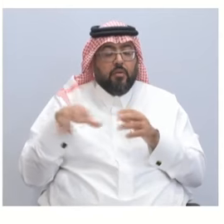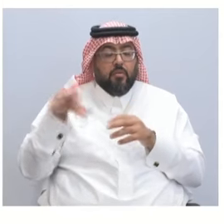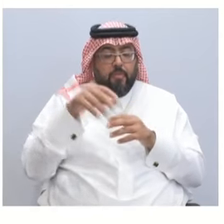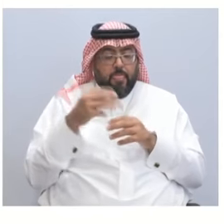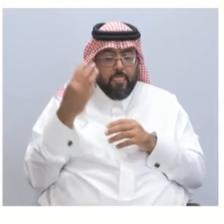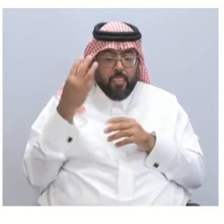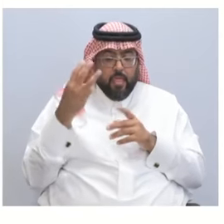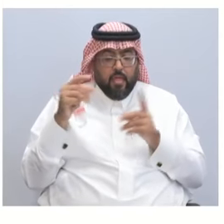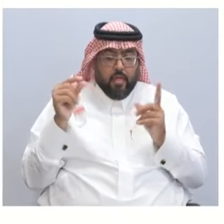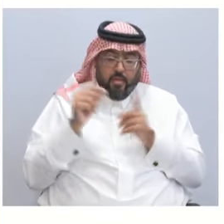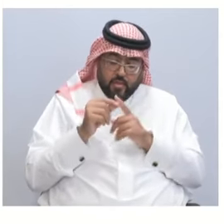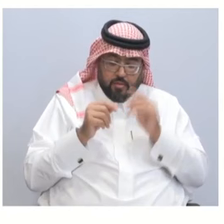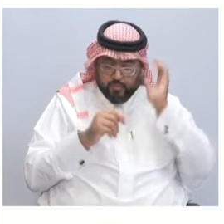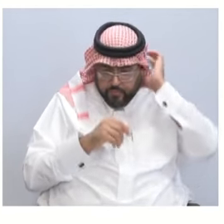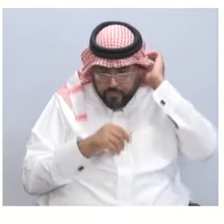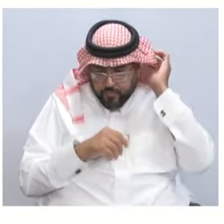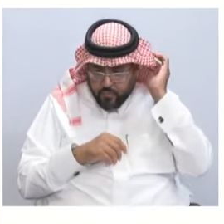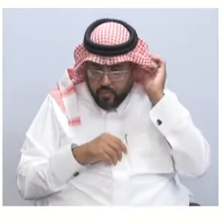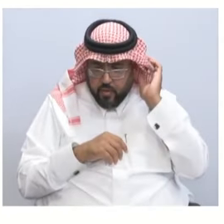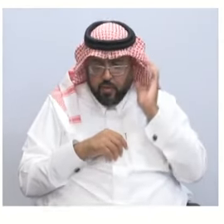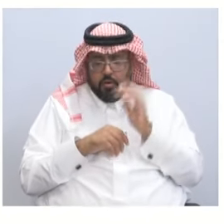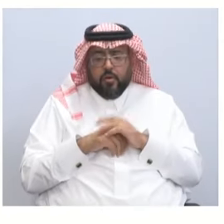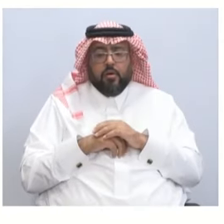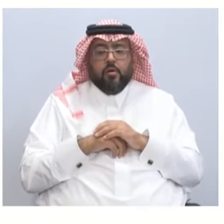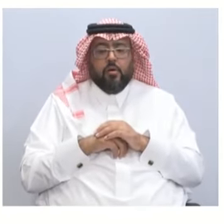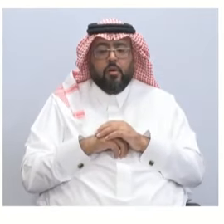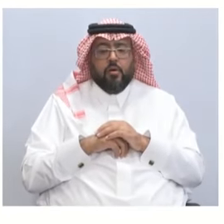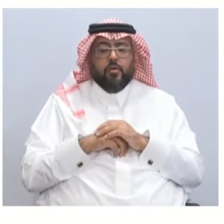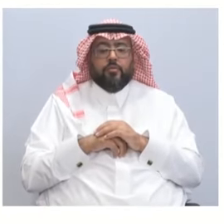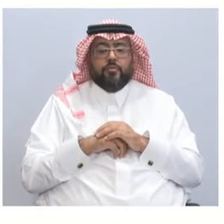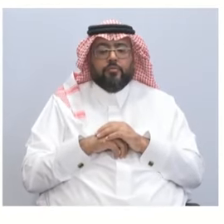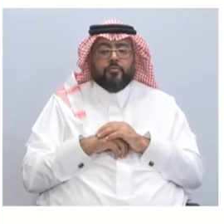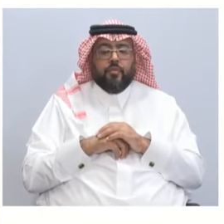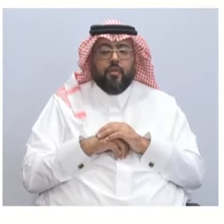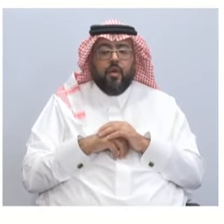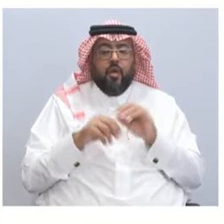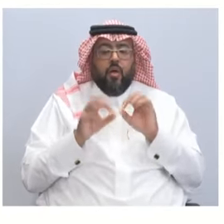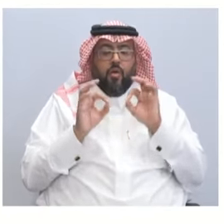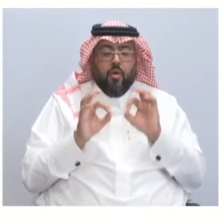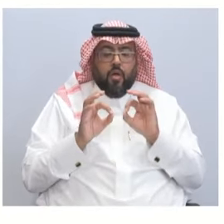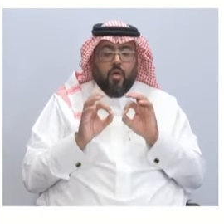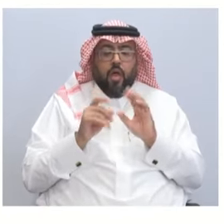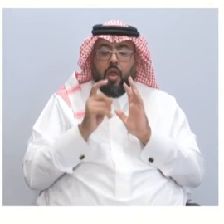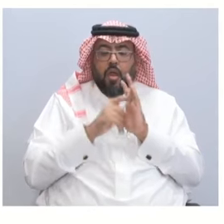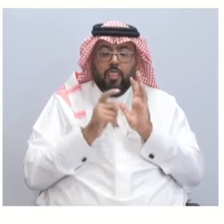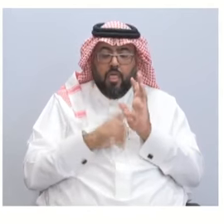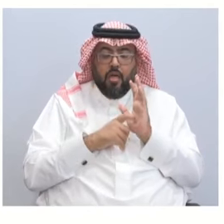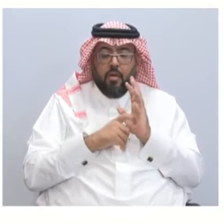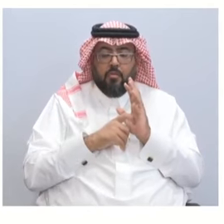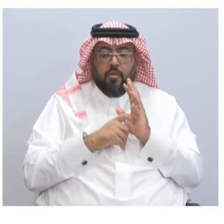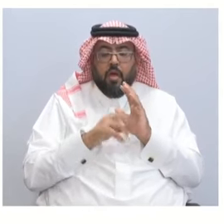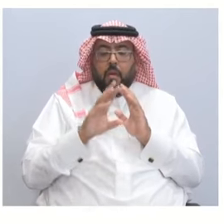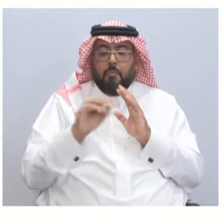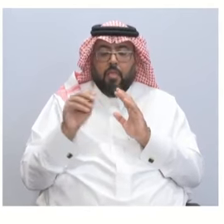من اهداف مجلس التعاون لدول الخليج العربي وضع الانظمه